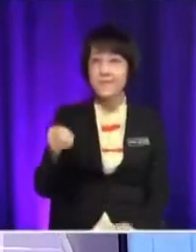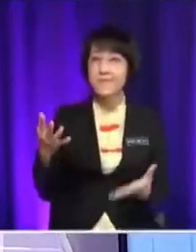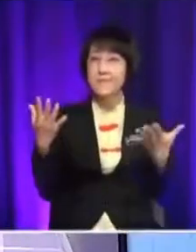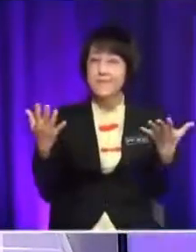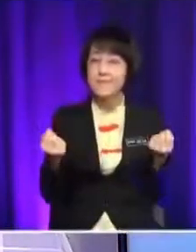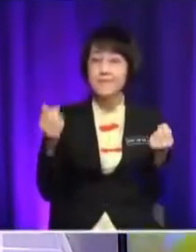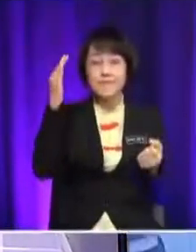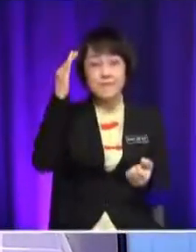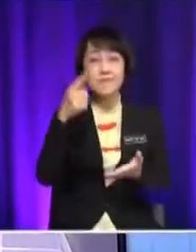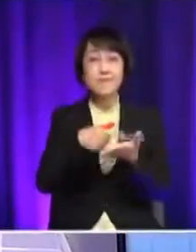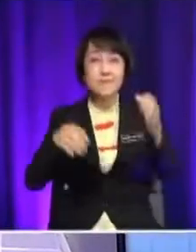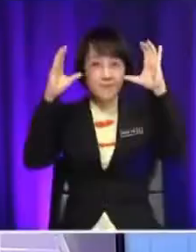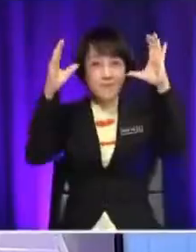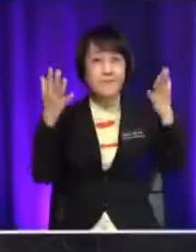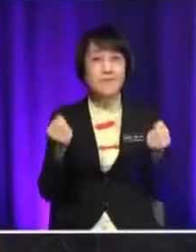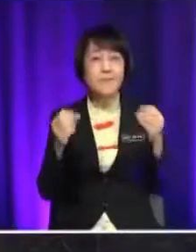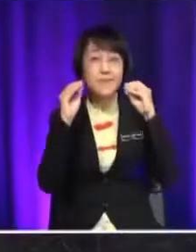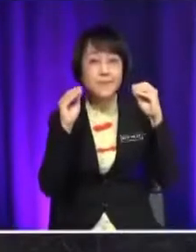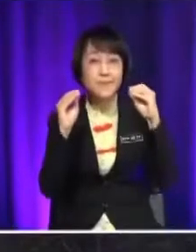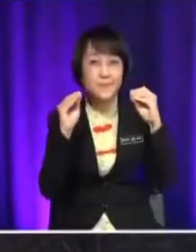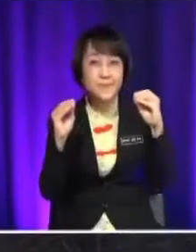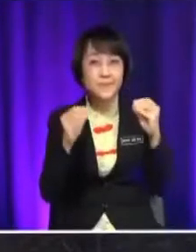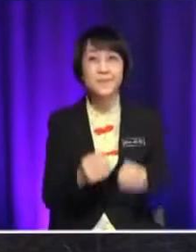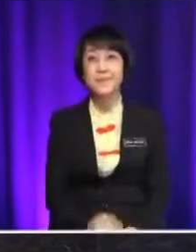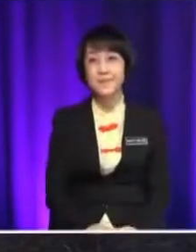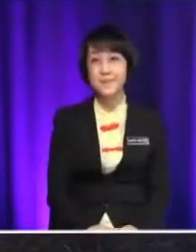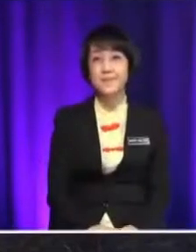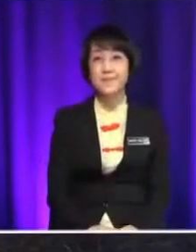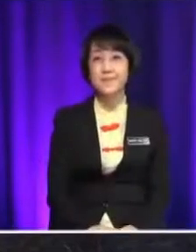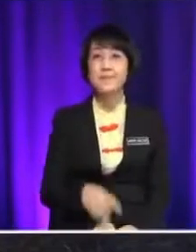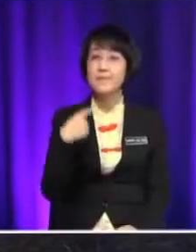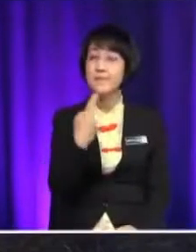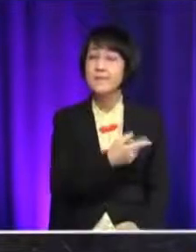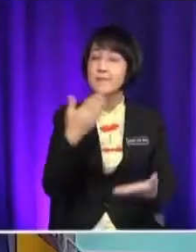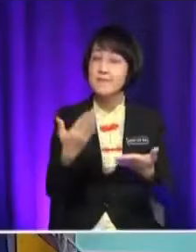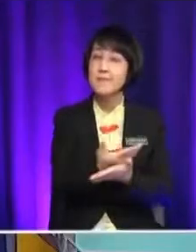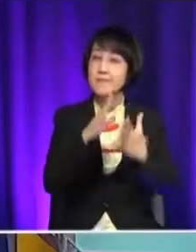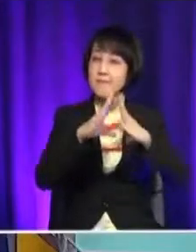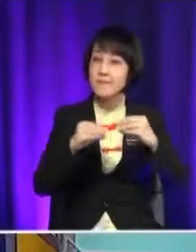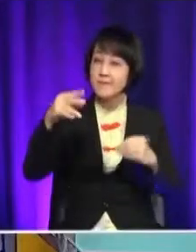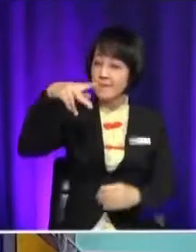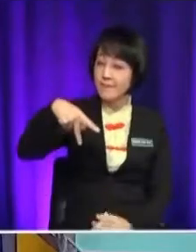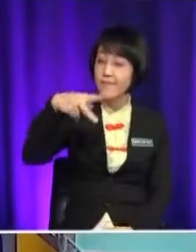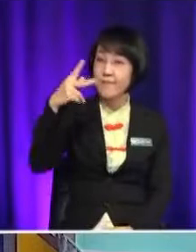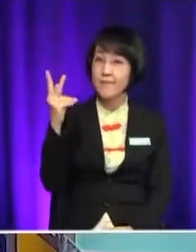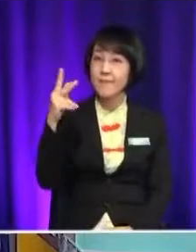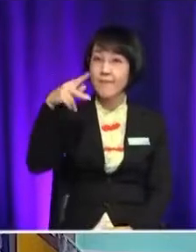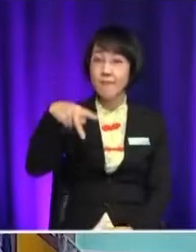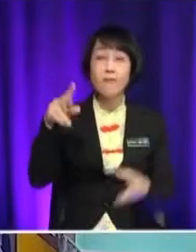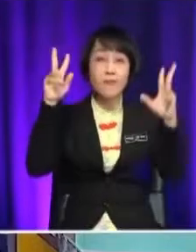Cikgu. Ya, betul tu Mira. Kita baru sahaja habis PKP kan. Jadi tajuk ni sangat bertepatan